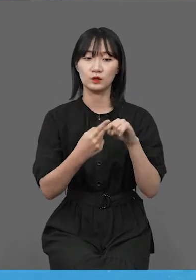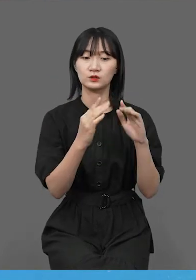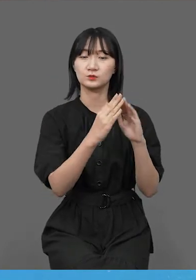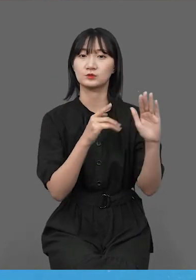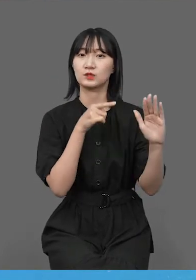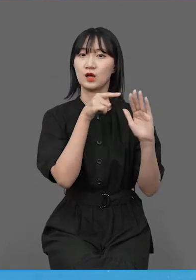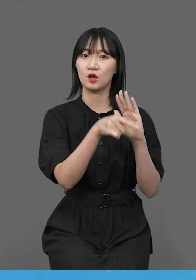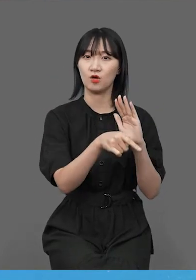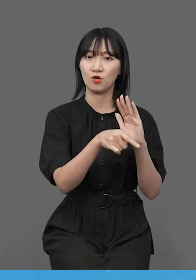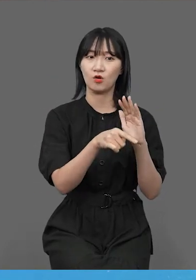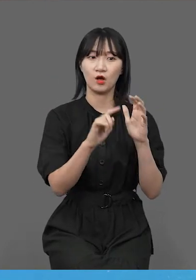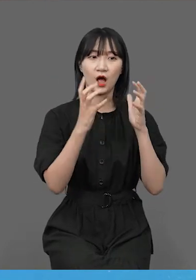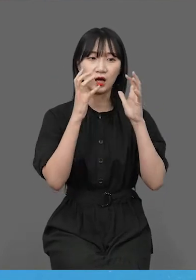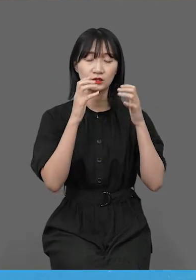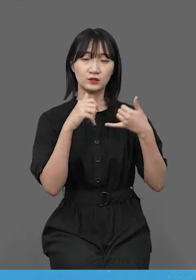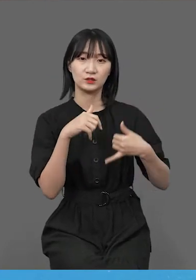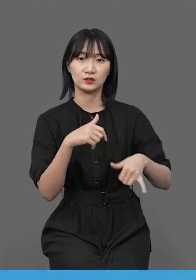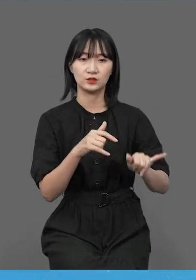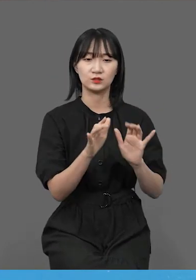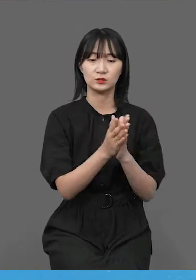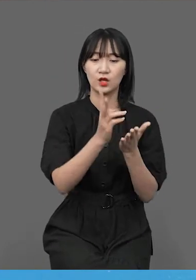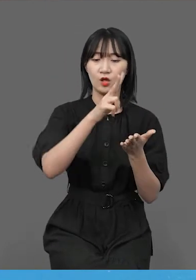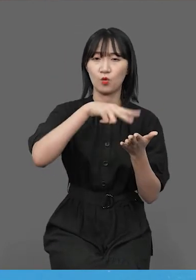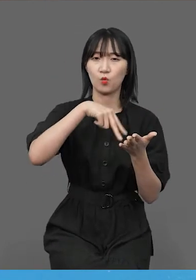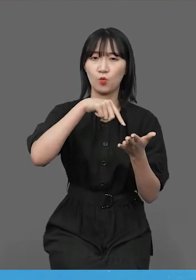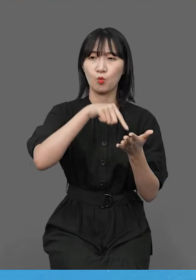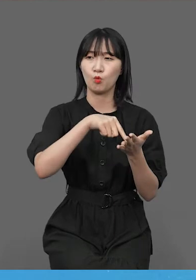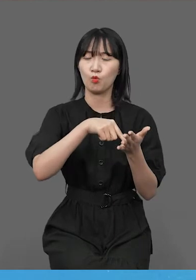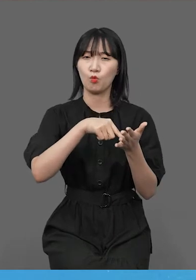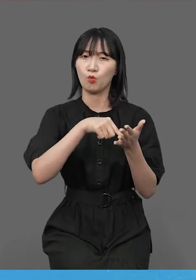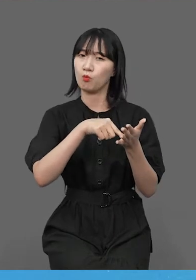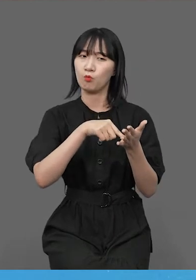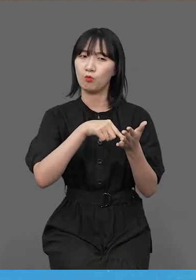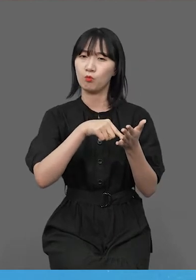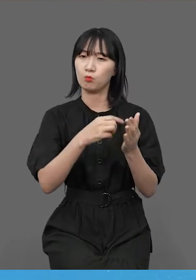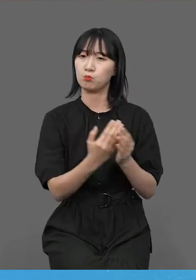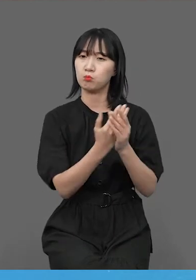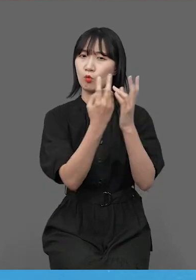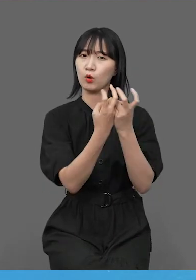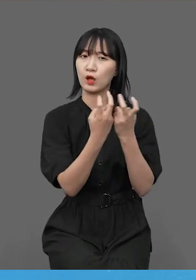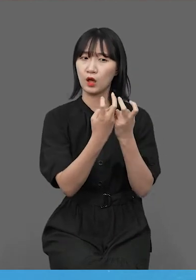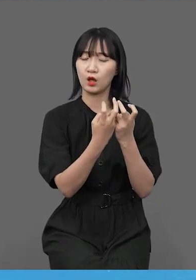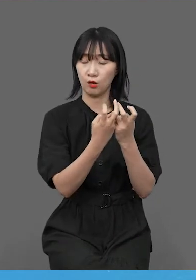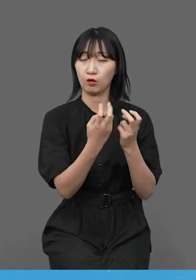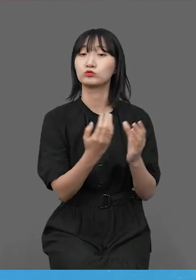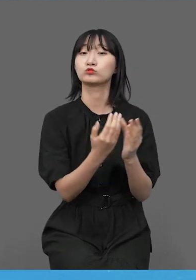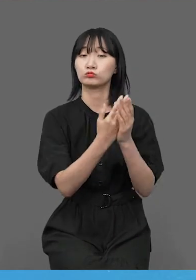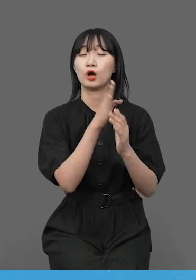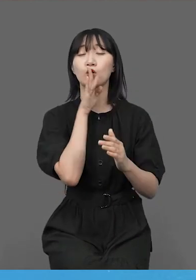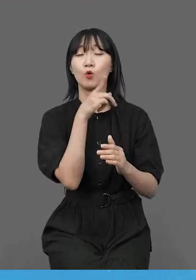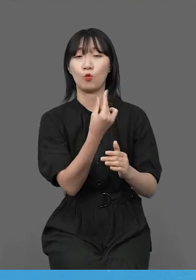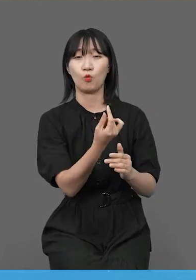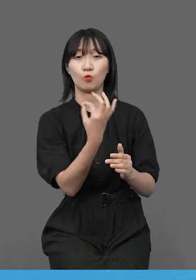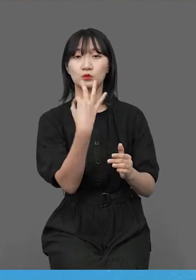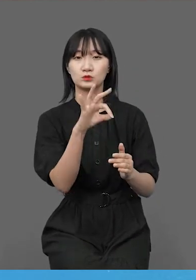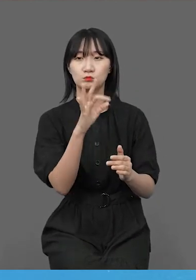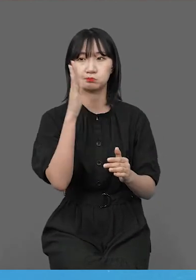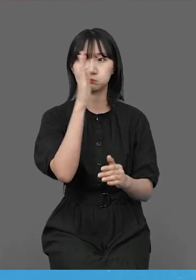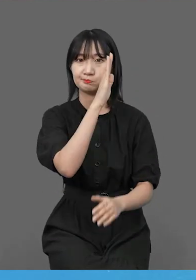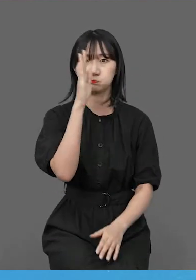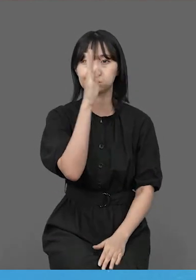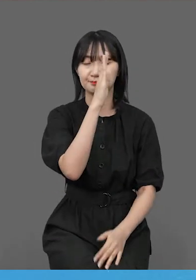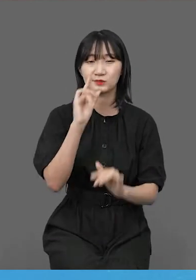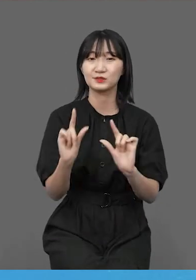가서 애들이 교과서 이거 생물의 진화 뭐 이런 거 물어보면은 그거 진화된 거 맞아 이러면서